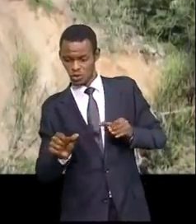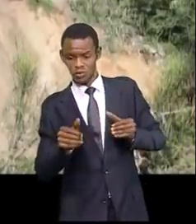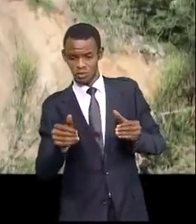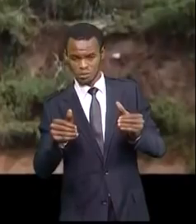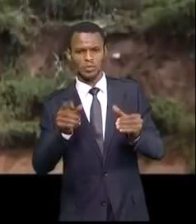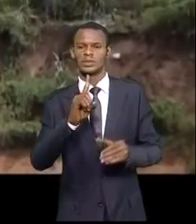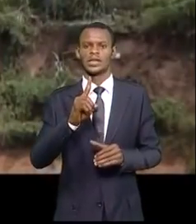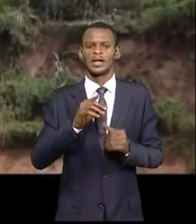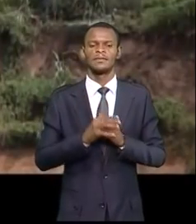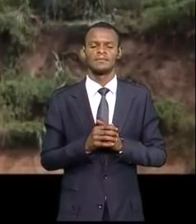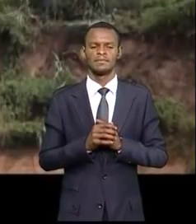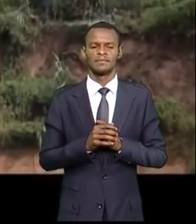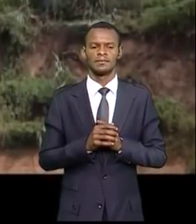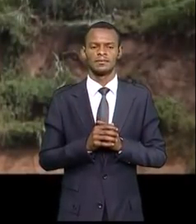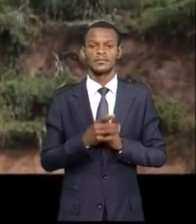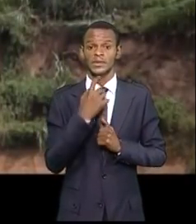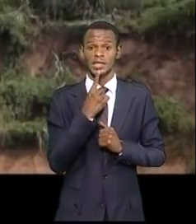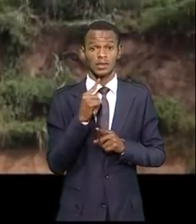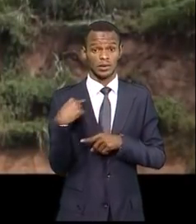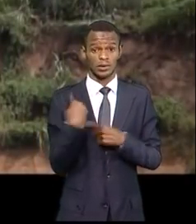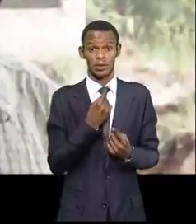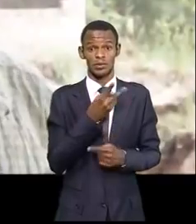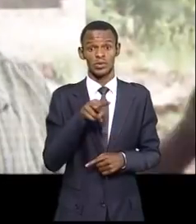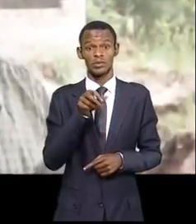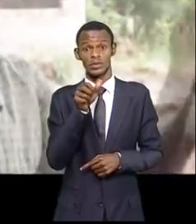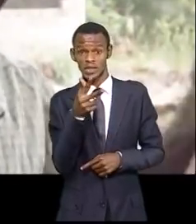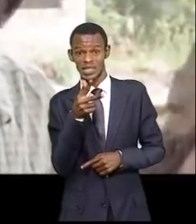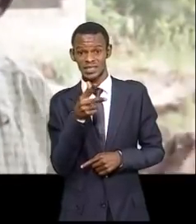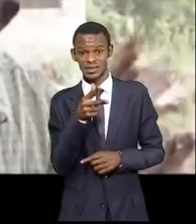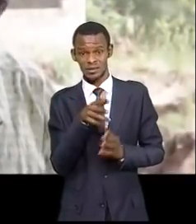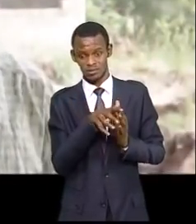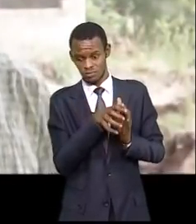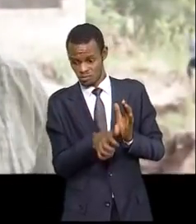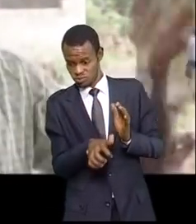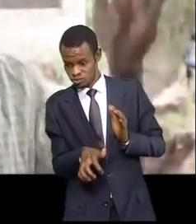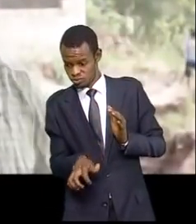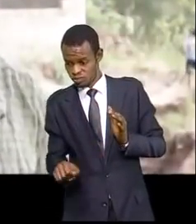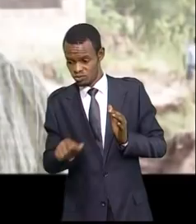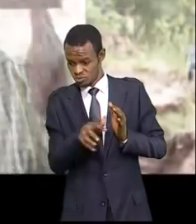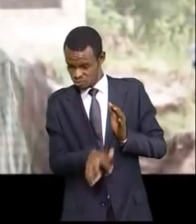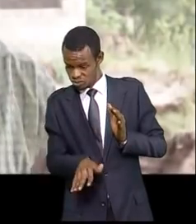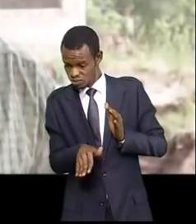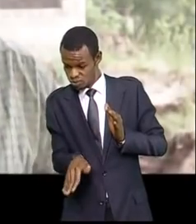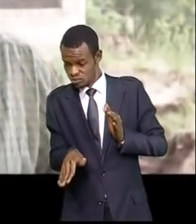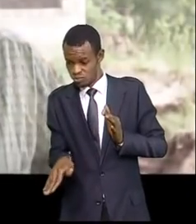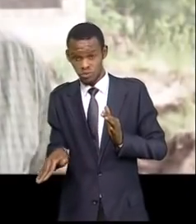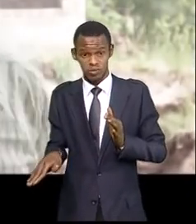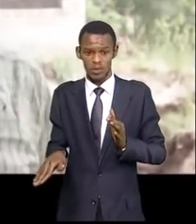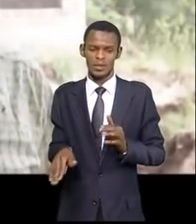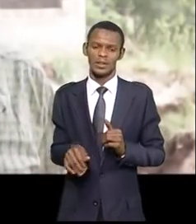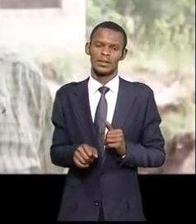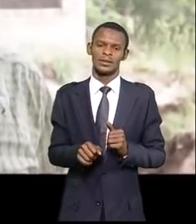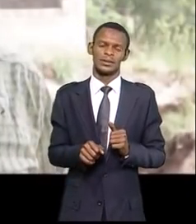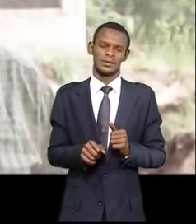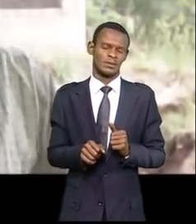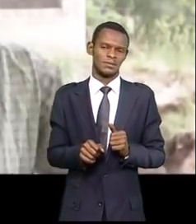des 1013 les bandas tire ses débuts de nucléaire et si elle a bien hâte comme aussi les animaux sont déçus